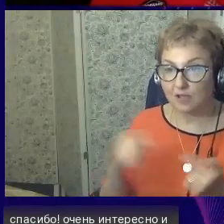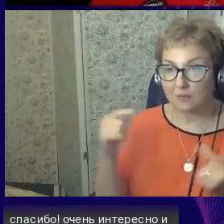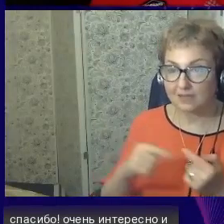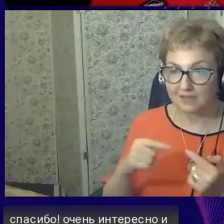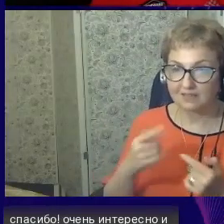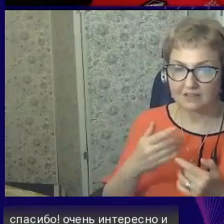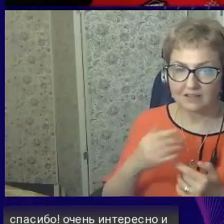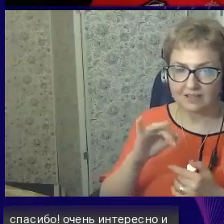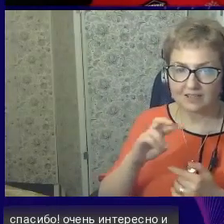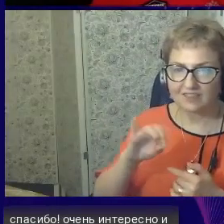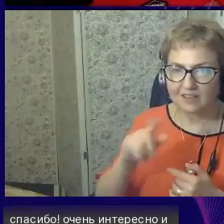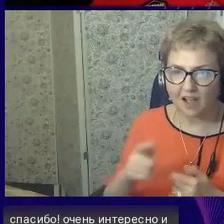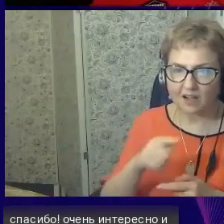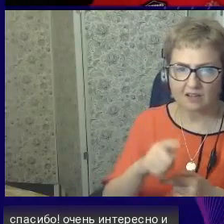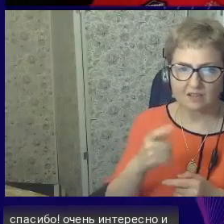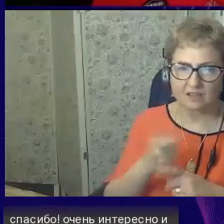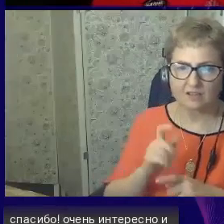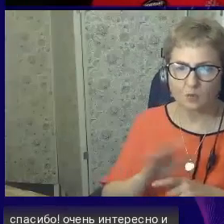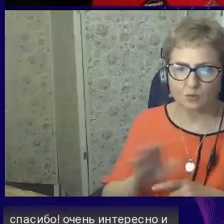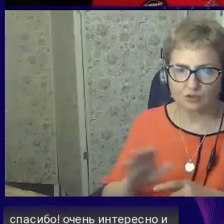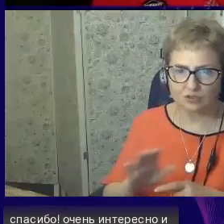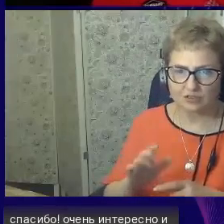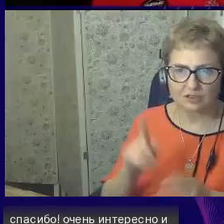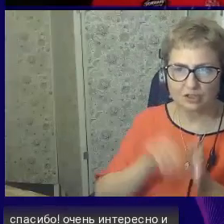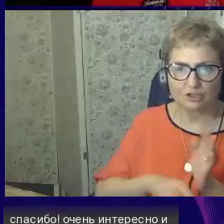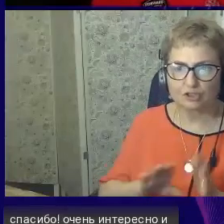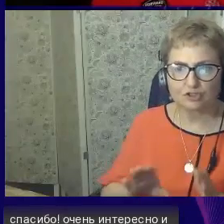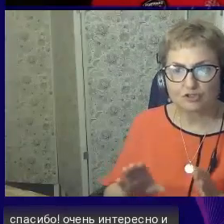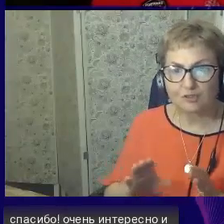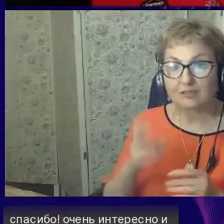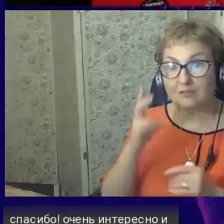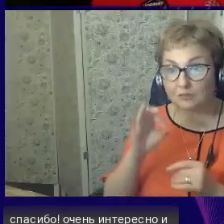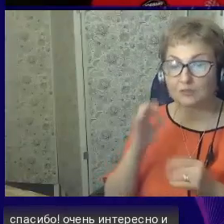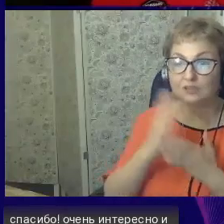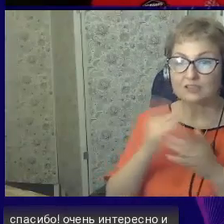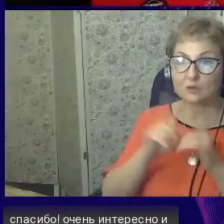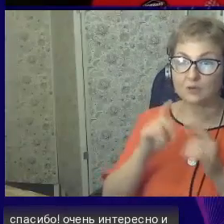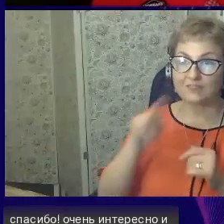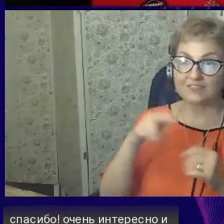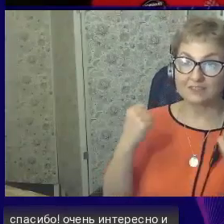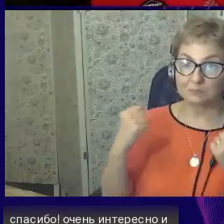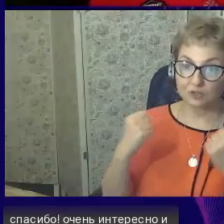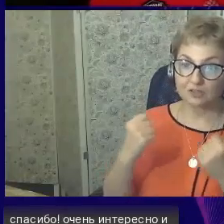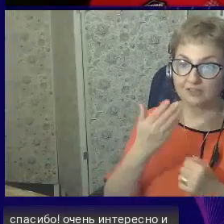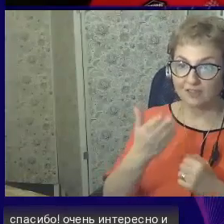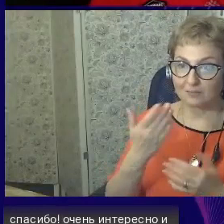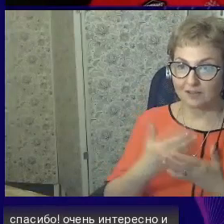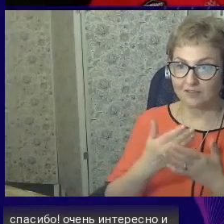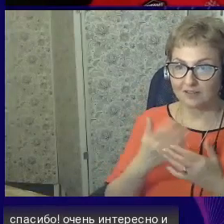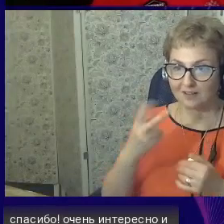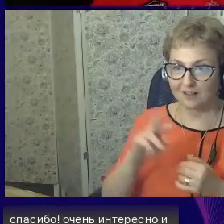определенного инвентаря, при этом не очень дешевого. Но, тем не менее, есть такой вид спорта, и вам, наверное,